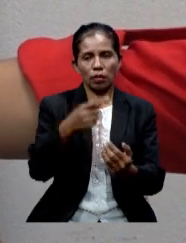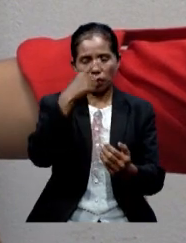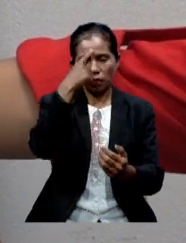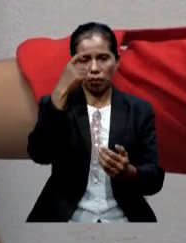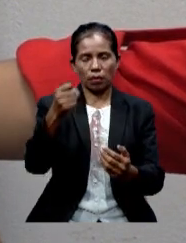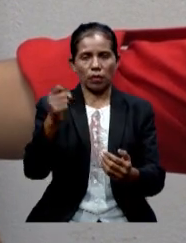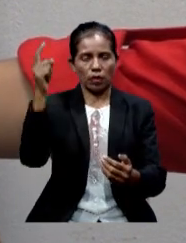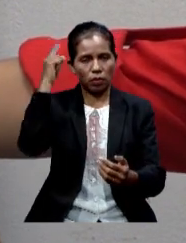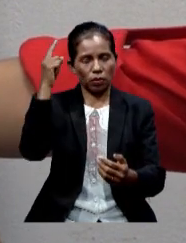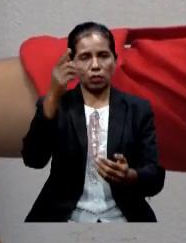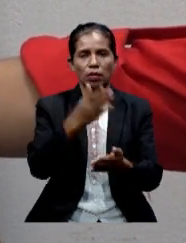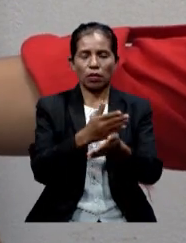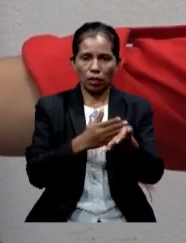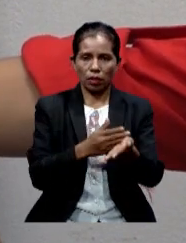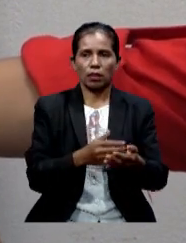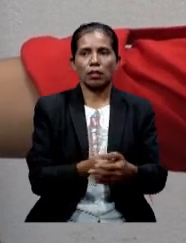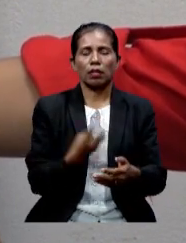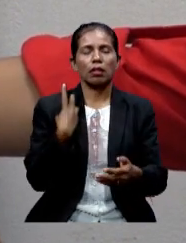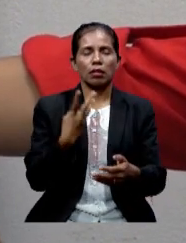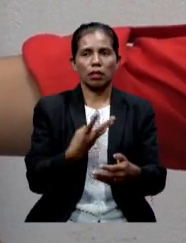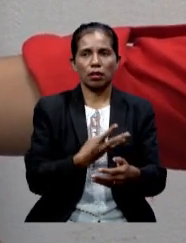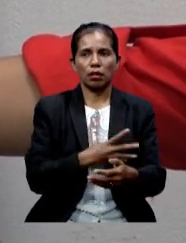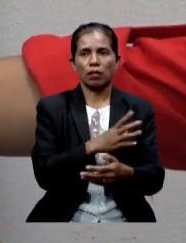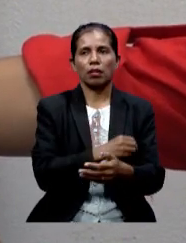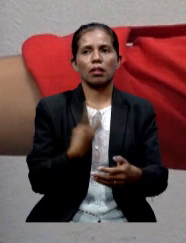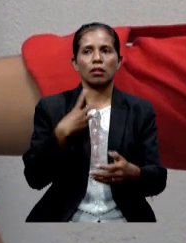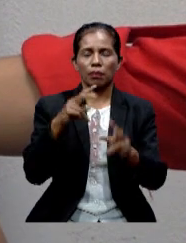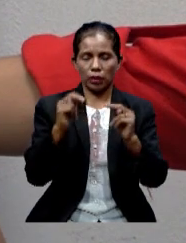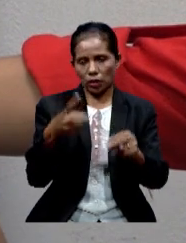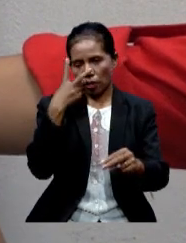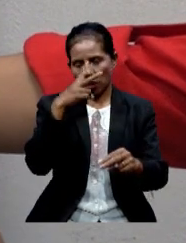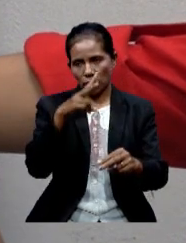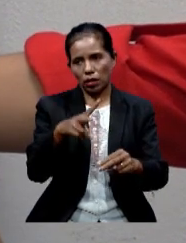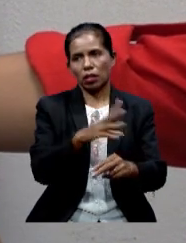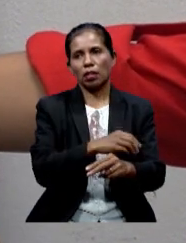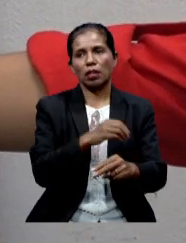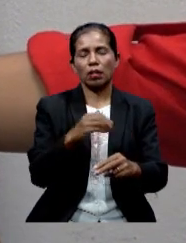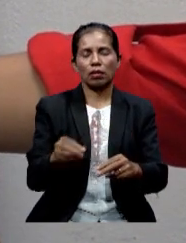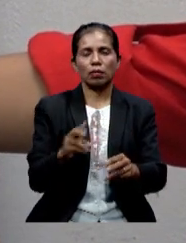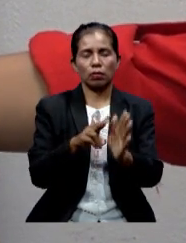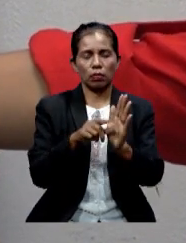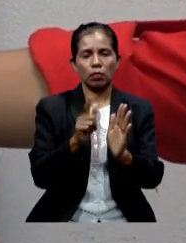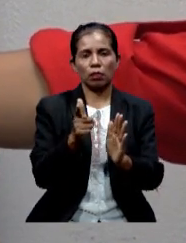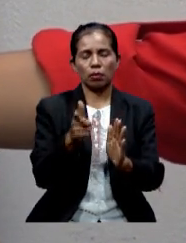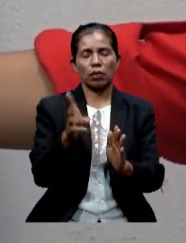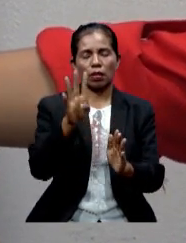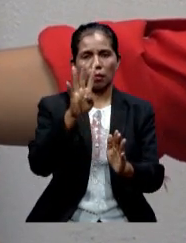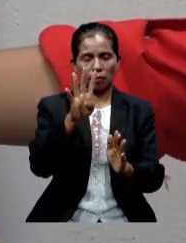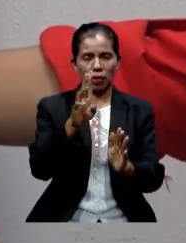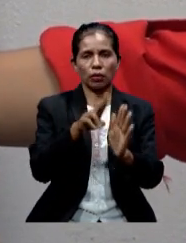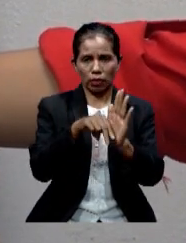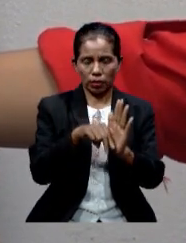ulung kane pangkada ulung terasa huso asidente ite persis haretan evolusion durante 24 horas